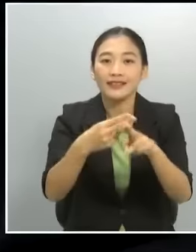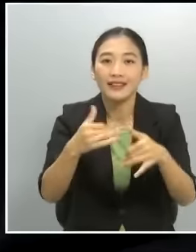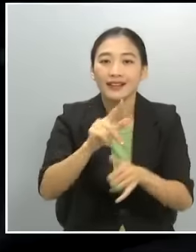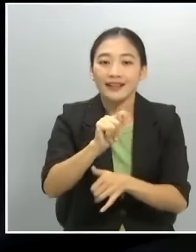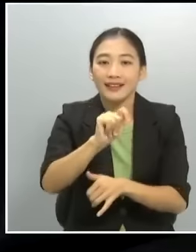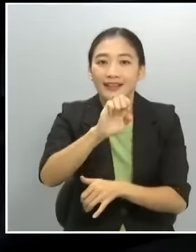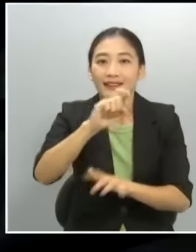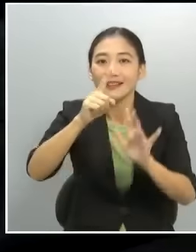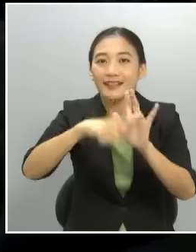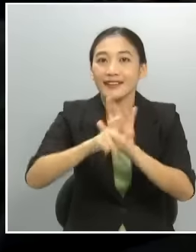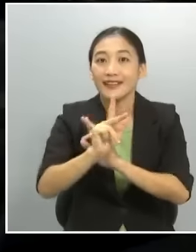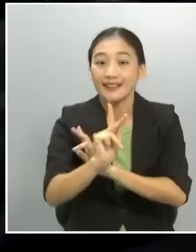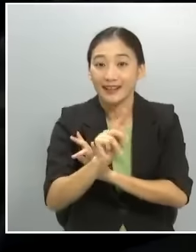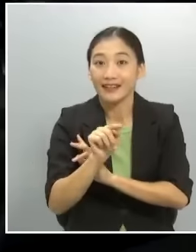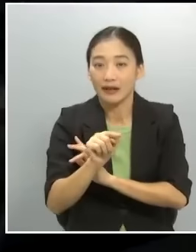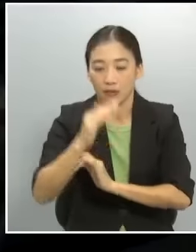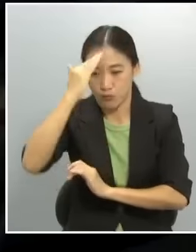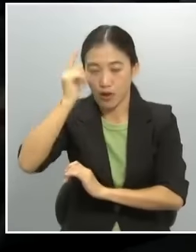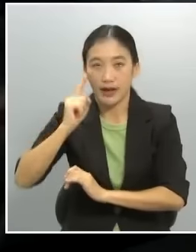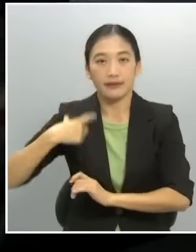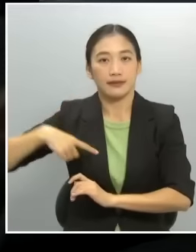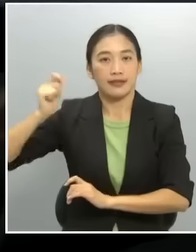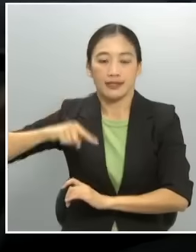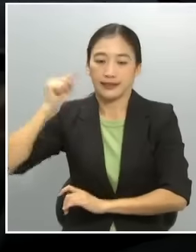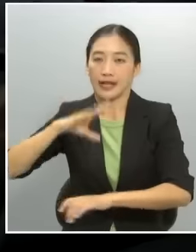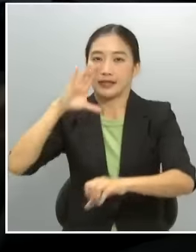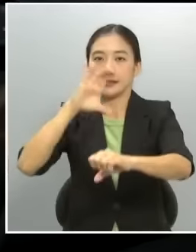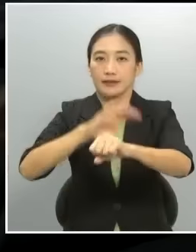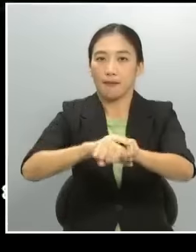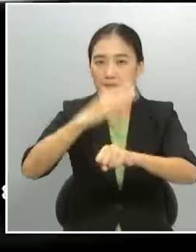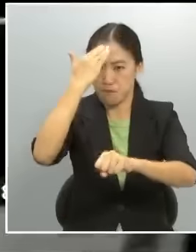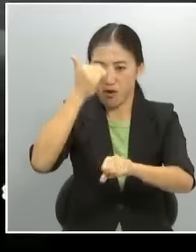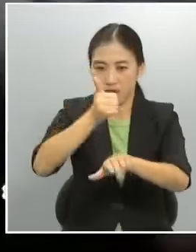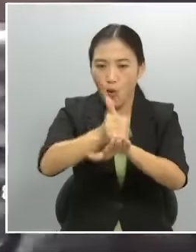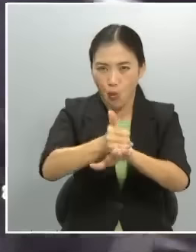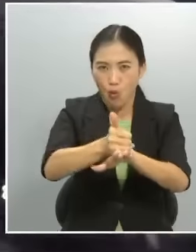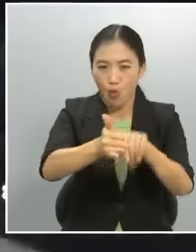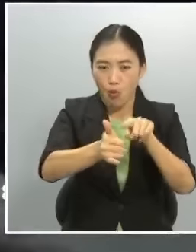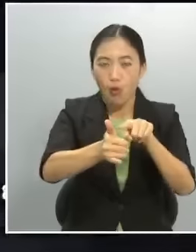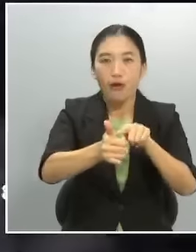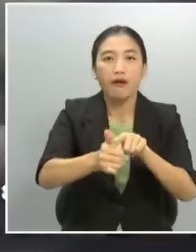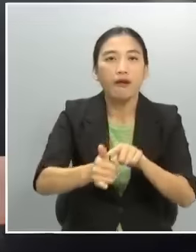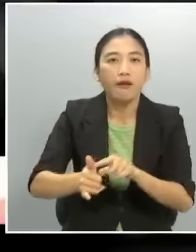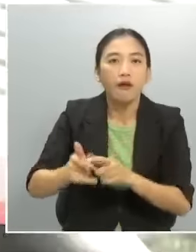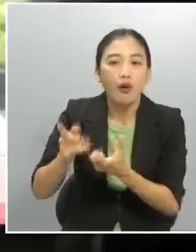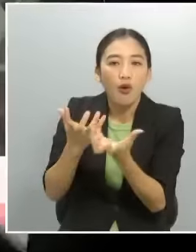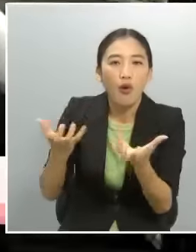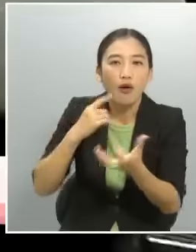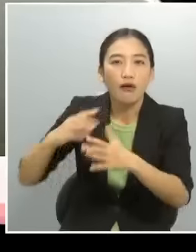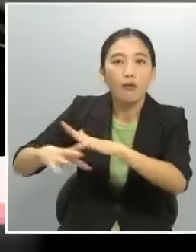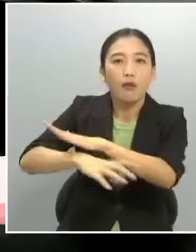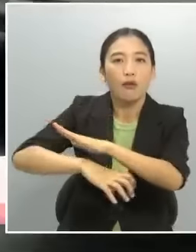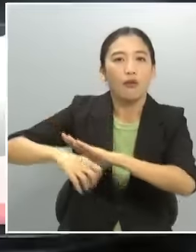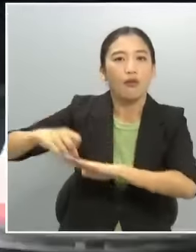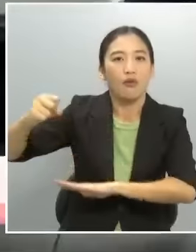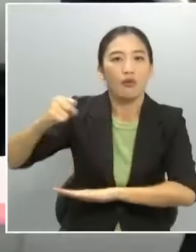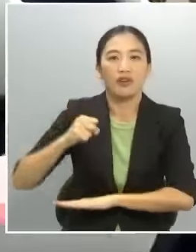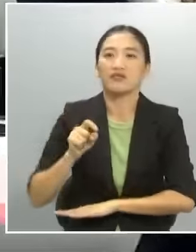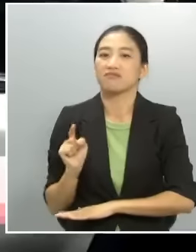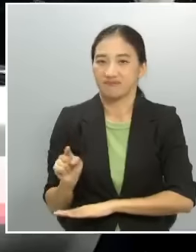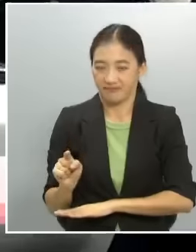ำรวจแห่งชาติครับตามหมายจับศาลอาญาข้อหาลักทรัพย์นะครับที่เป็นของนายจ้างโดยใช้ยานพาหนะเพื่อสะดวกแก่การกระทำความผิด